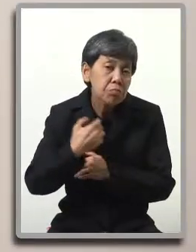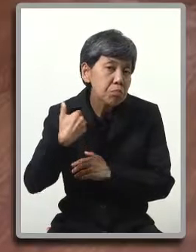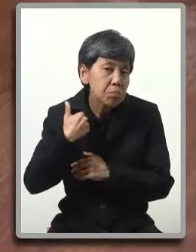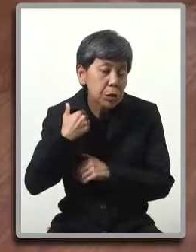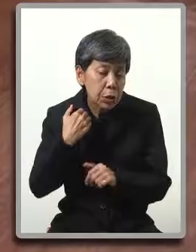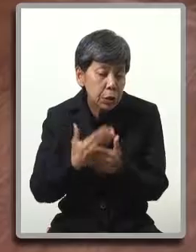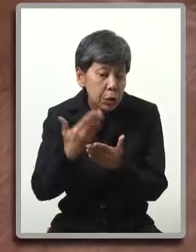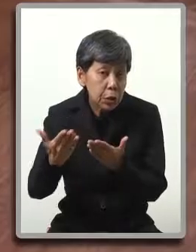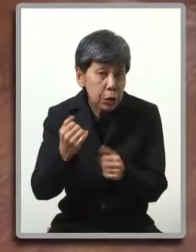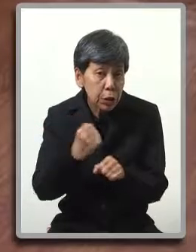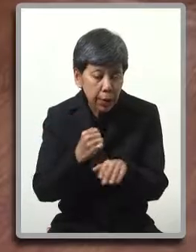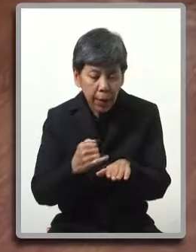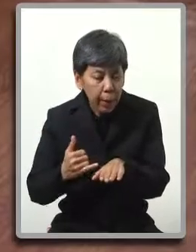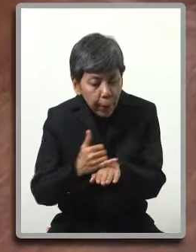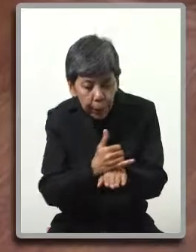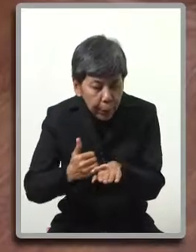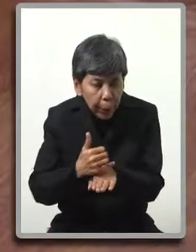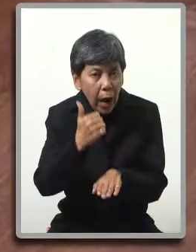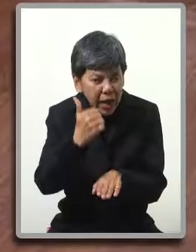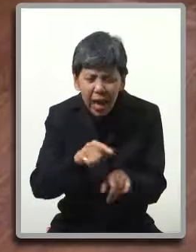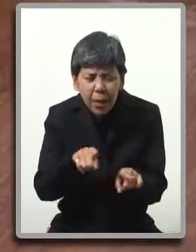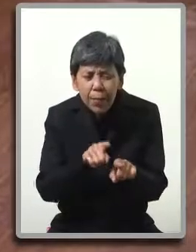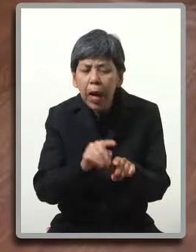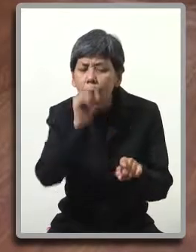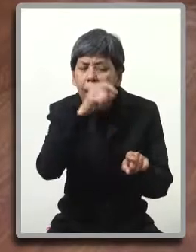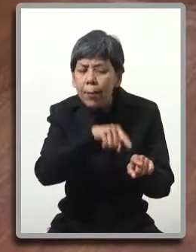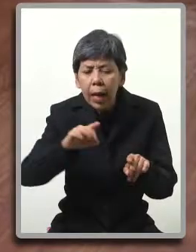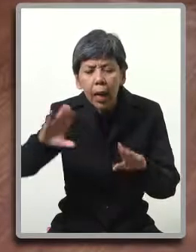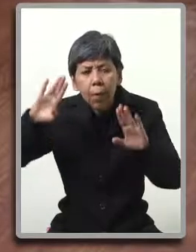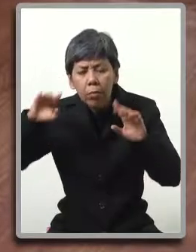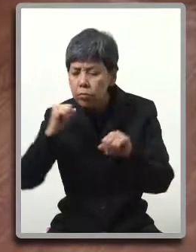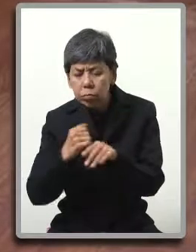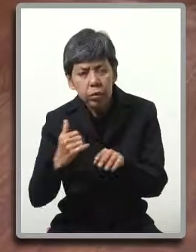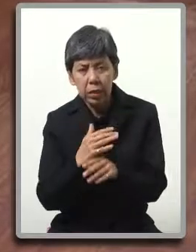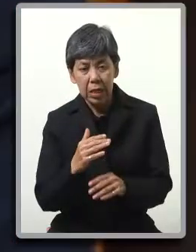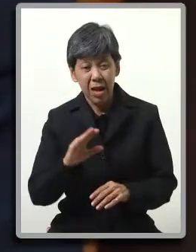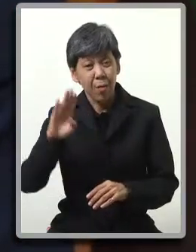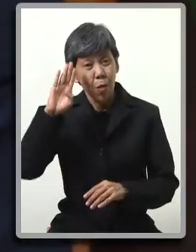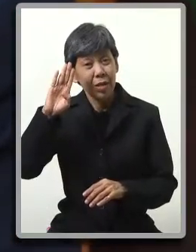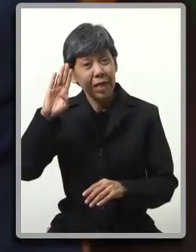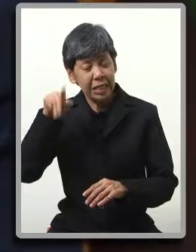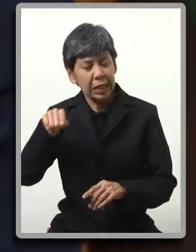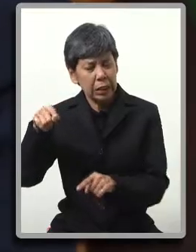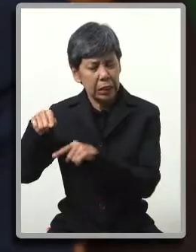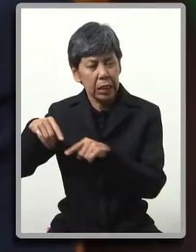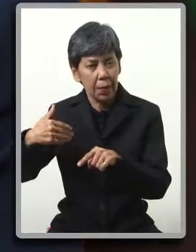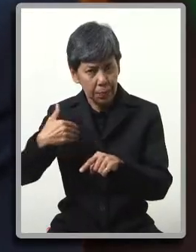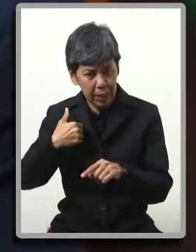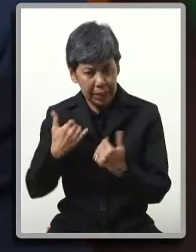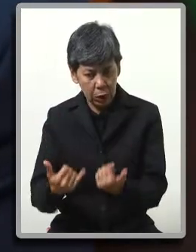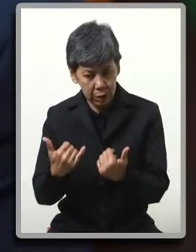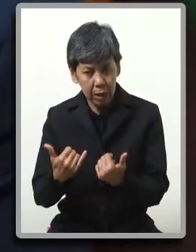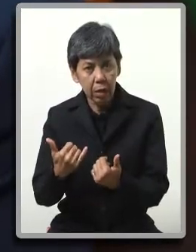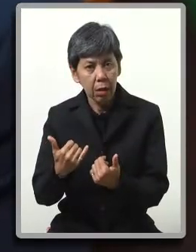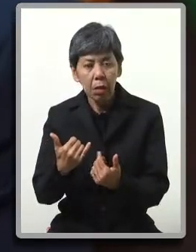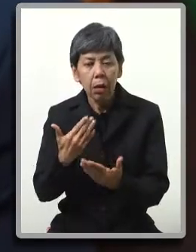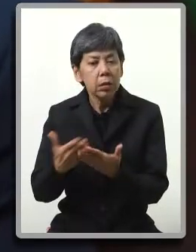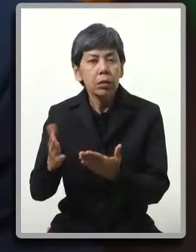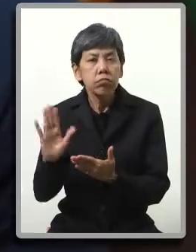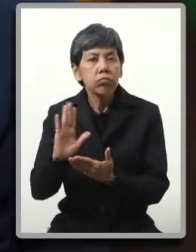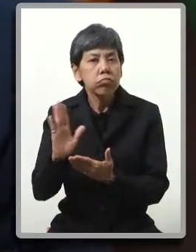ม่เนี่ยอยากให้มีการจัดซื้อแบบโลฟอร ์ครับ นะเหมือนอย่างที่ของขสมกทำ คือจริงๆเนี่ยรถร่วมเนี่ยท่านต้องยอมรับว่าปั